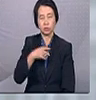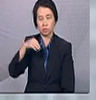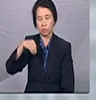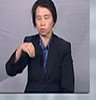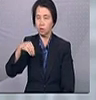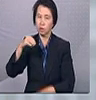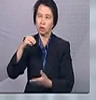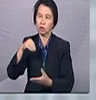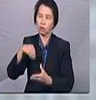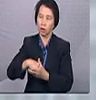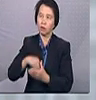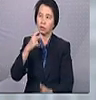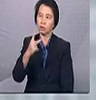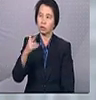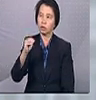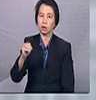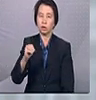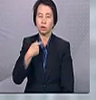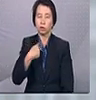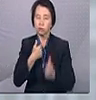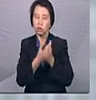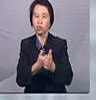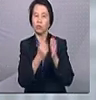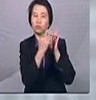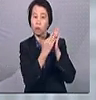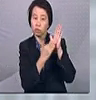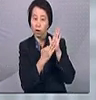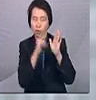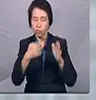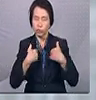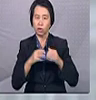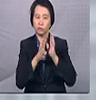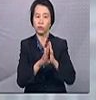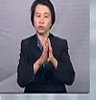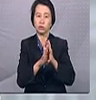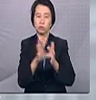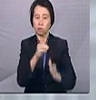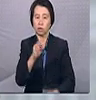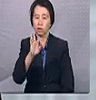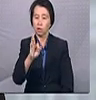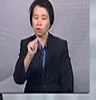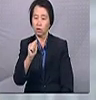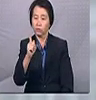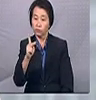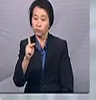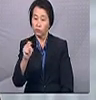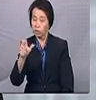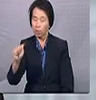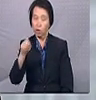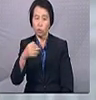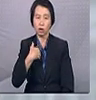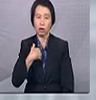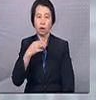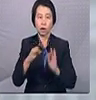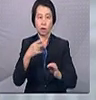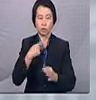Kesihatan, kita berdasar pada fakta. That means we need evidence and fact. So we would suggest that when we